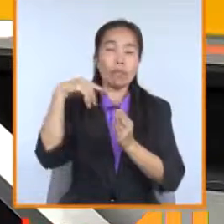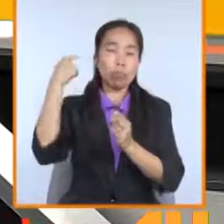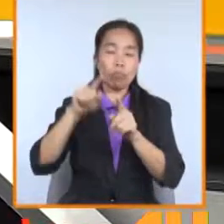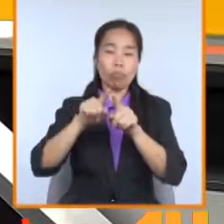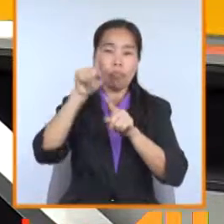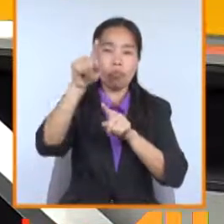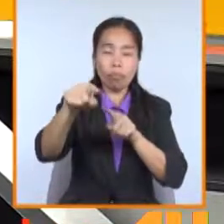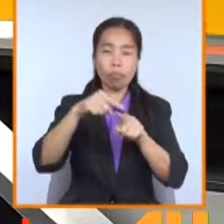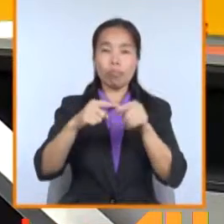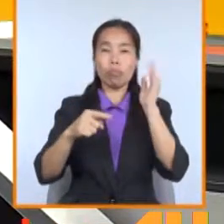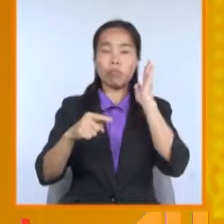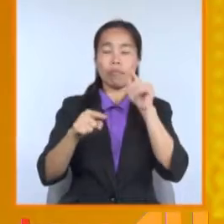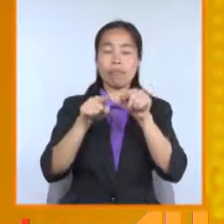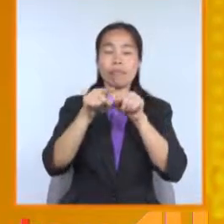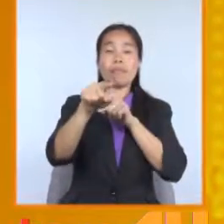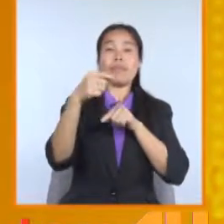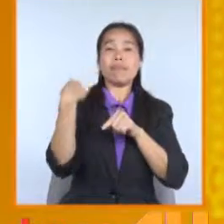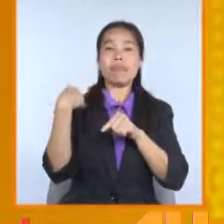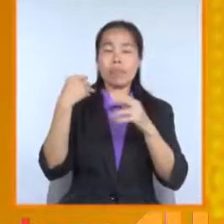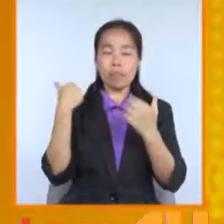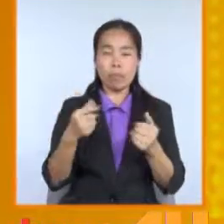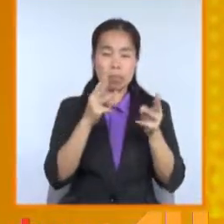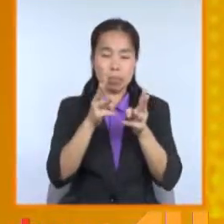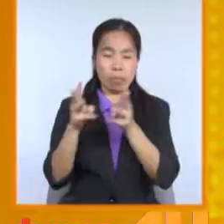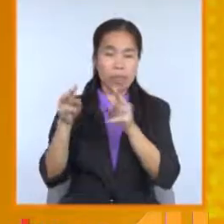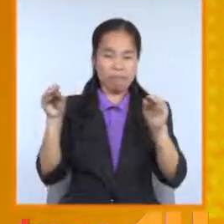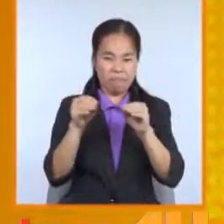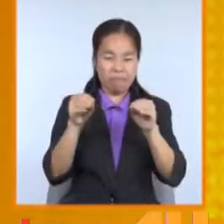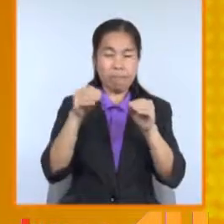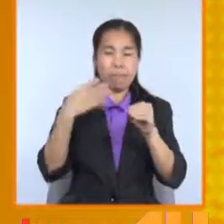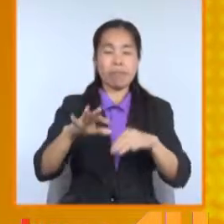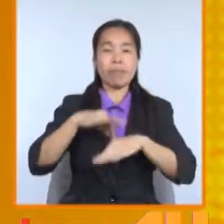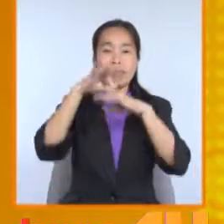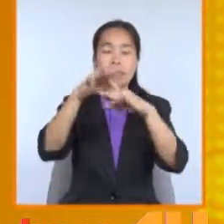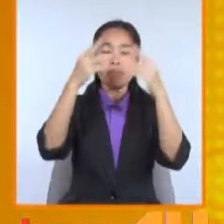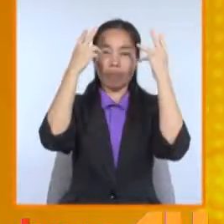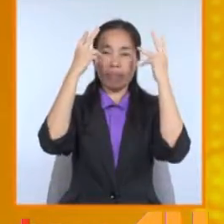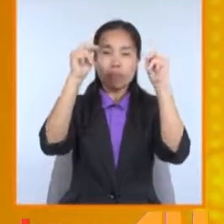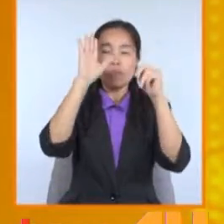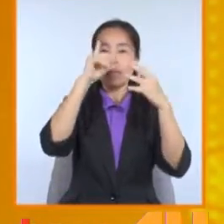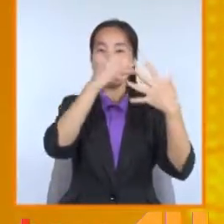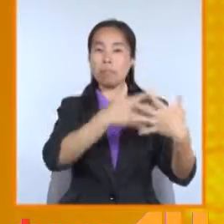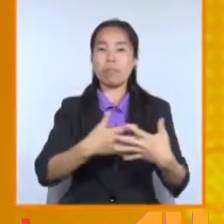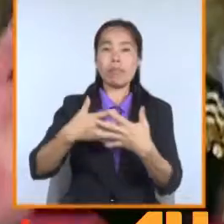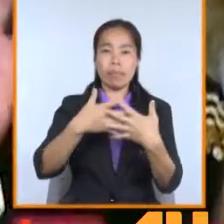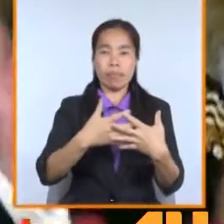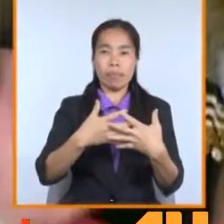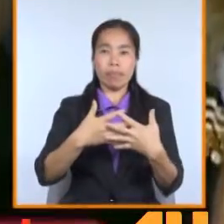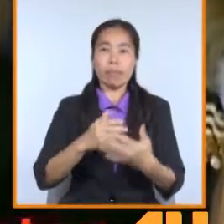จุดขณะที่บรรยากาศของการหาเสียงเลือกตั้งนะจึงตำแหน่งประธานาธิบดีก็เป็นไปอย่างดุเดือดค่ะ